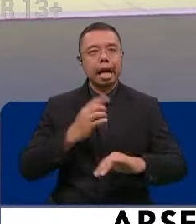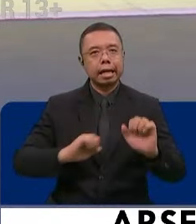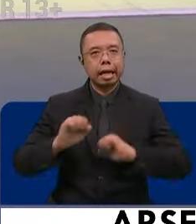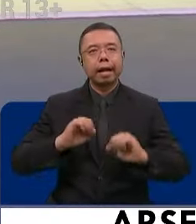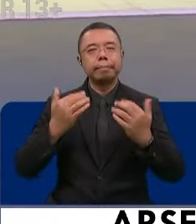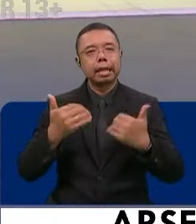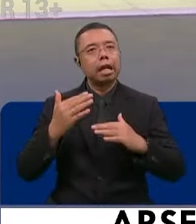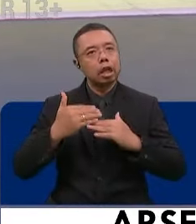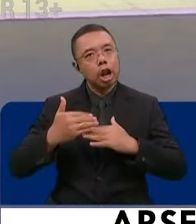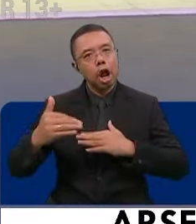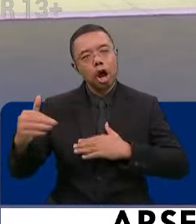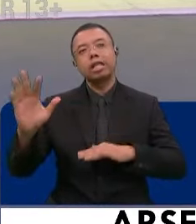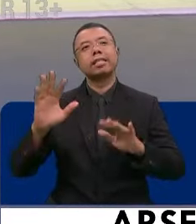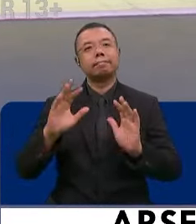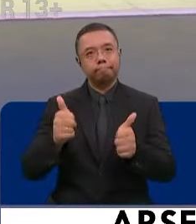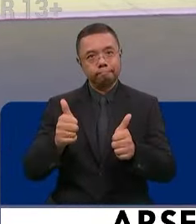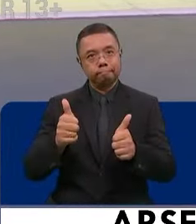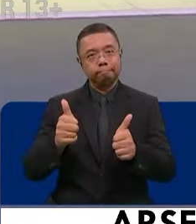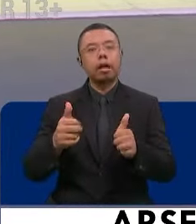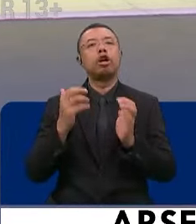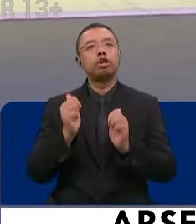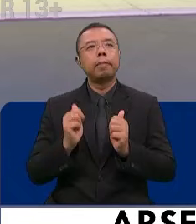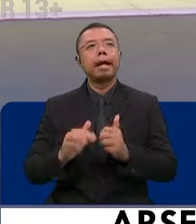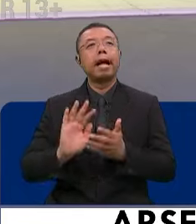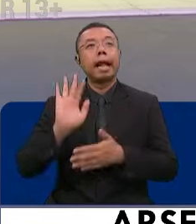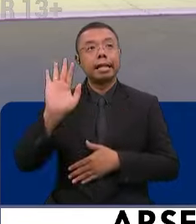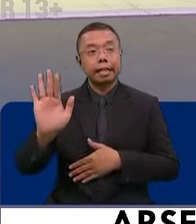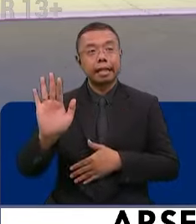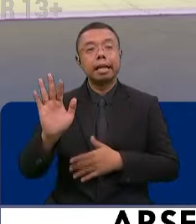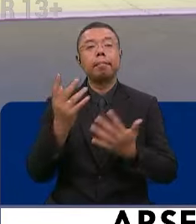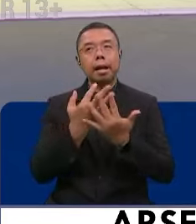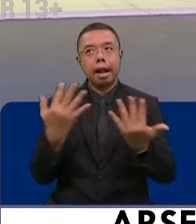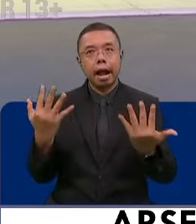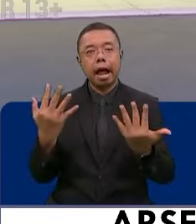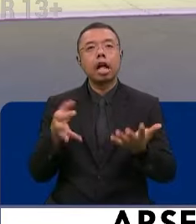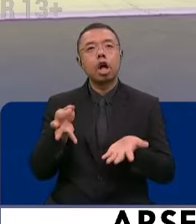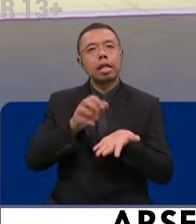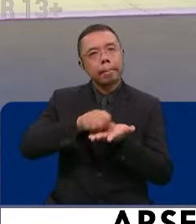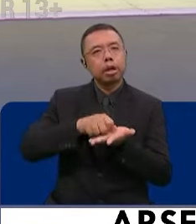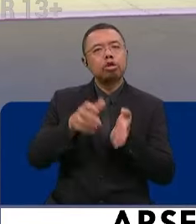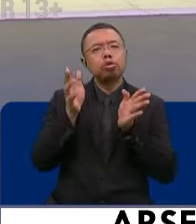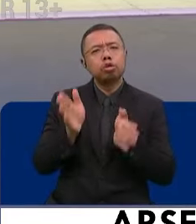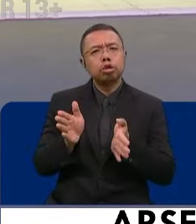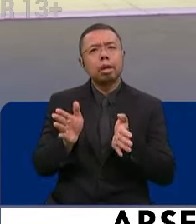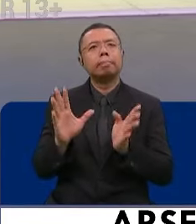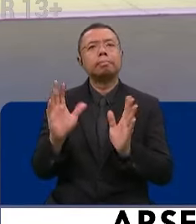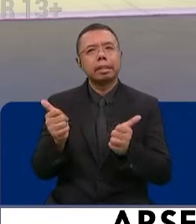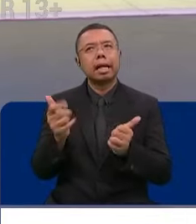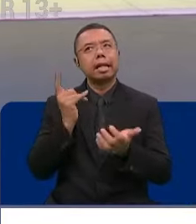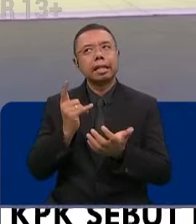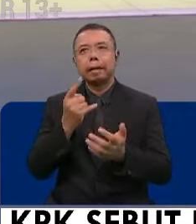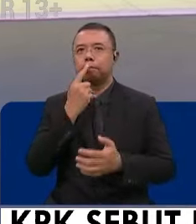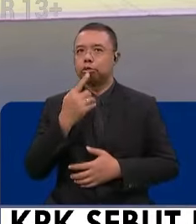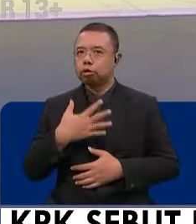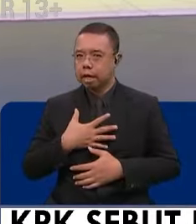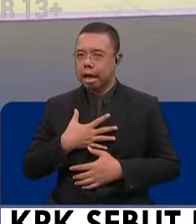berlanjut tentunya ya, Pak Rofiq dan Pak Edi, supaya kemudian rakyat Kota Madiun khususnya bisa tetap memiliki daya